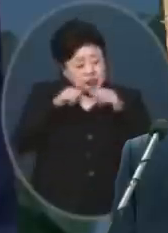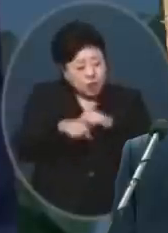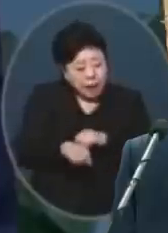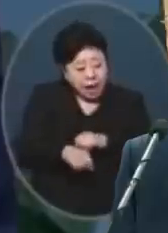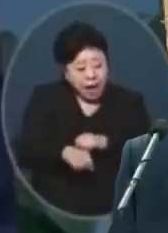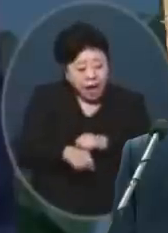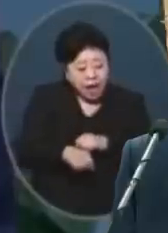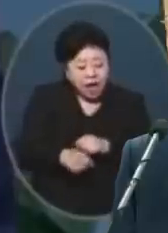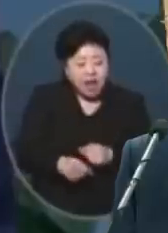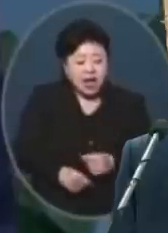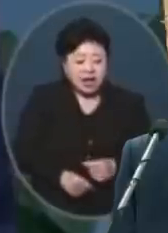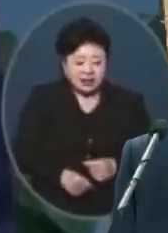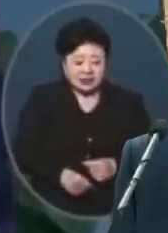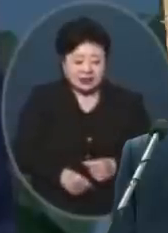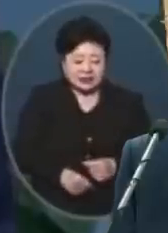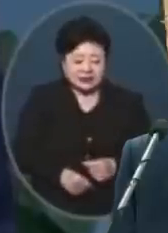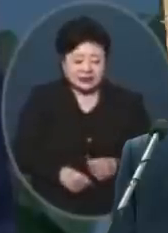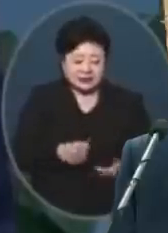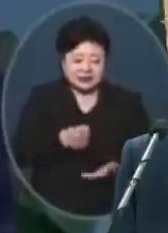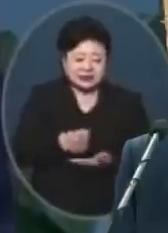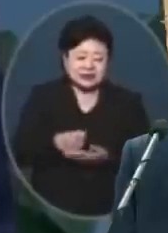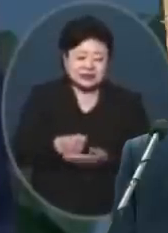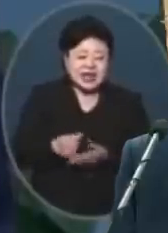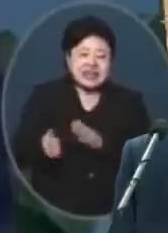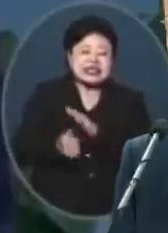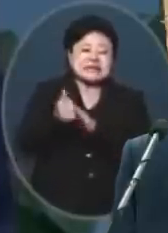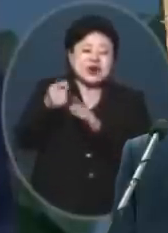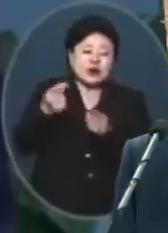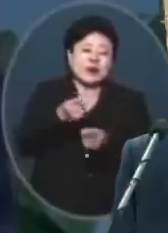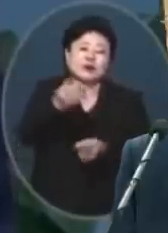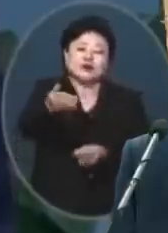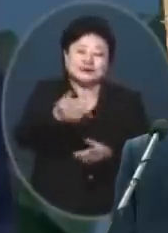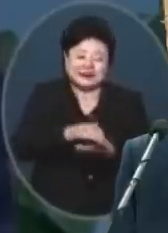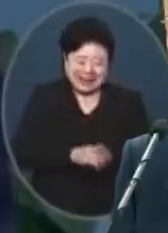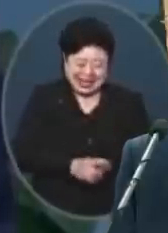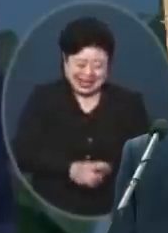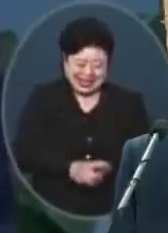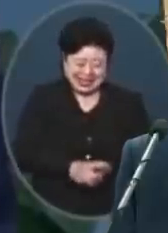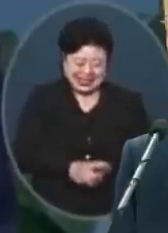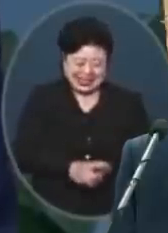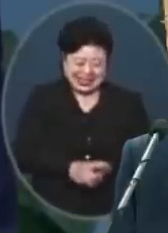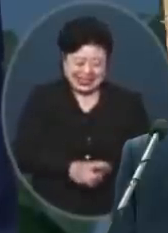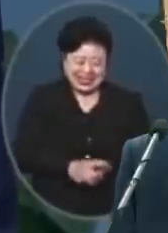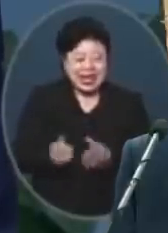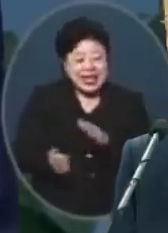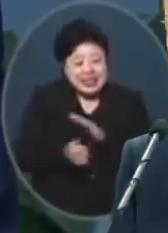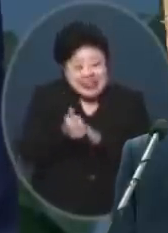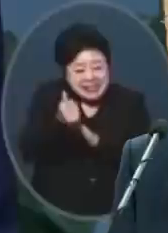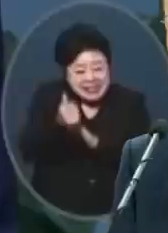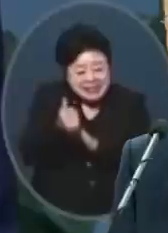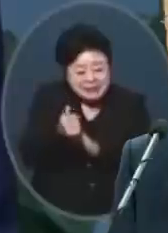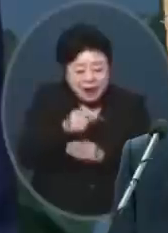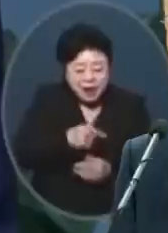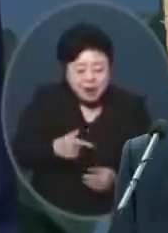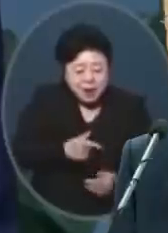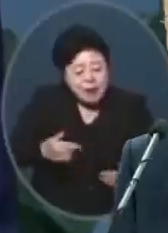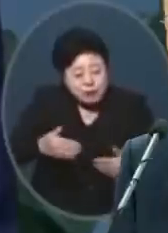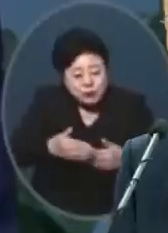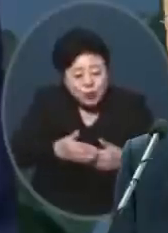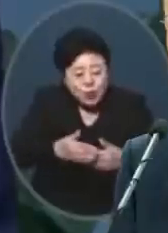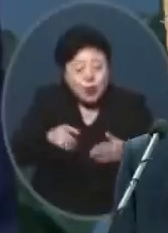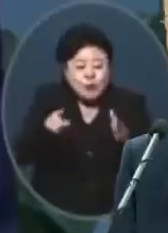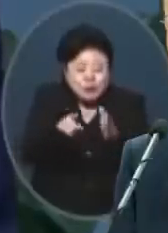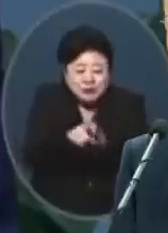절망을 청산하고 희망을 가지고 살기 때문에 희망을 마음속에